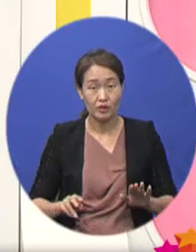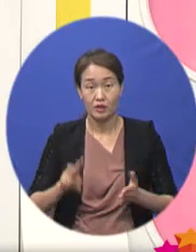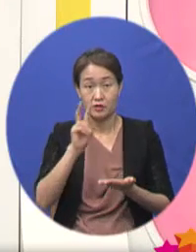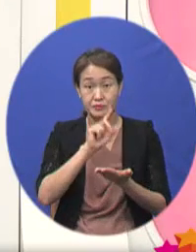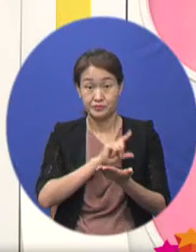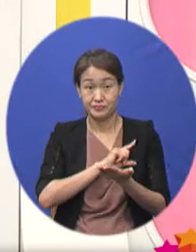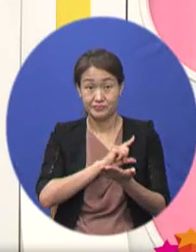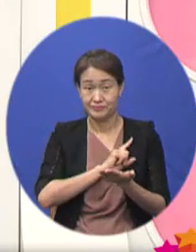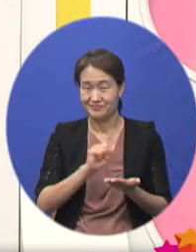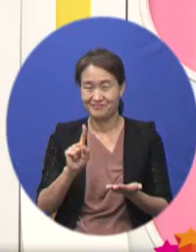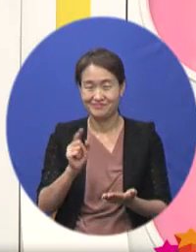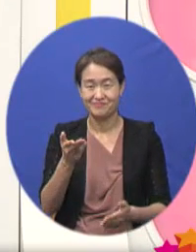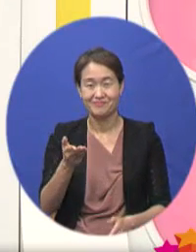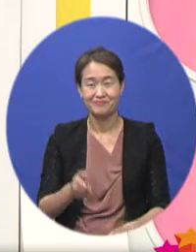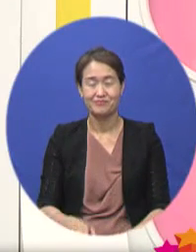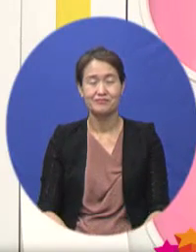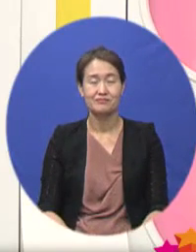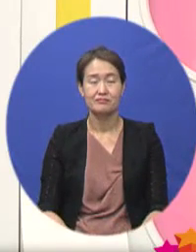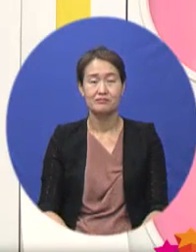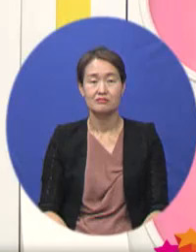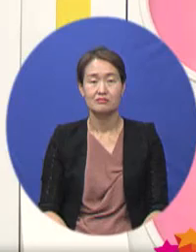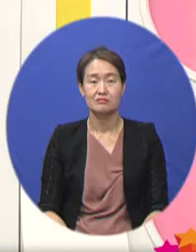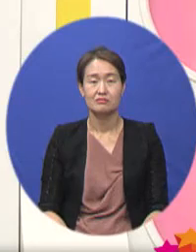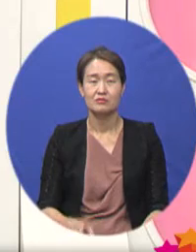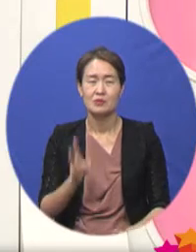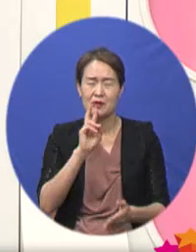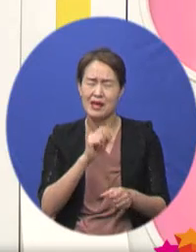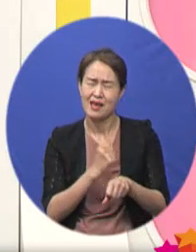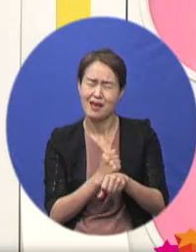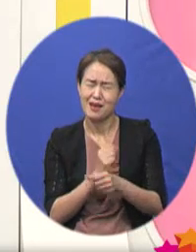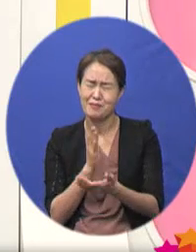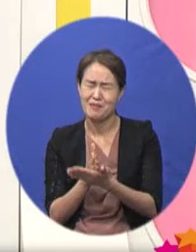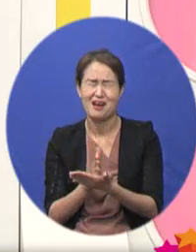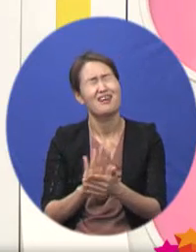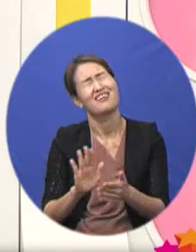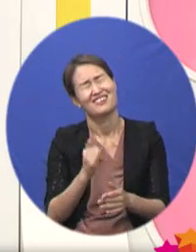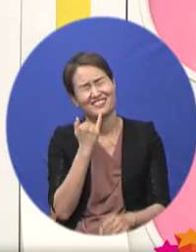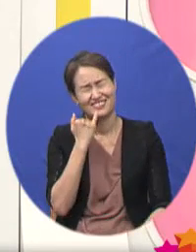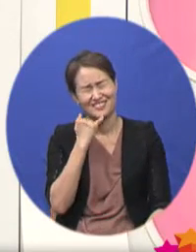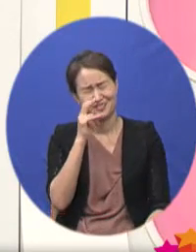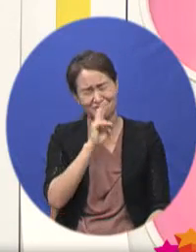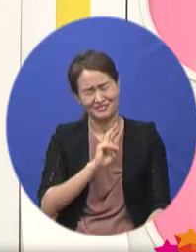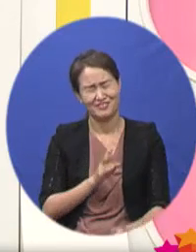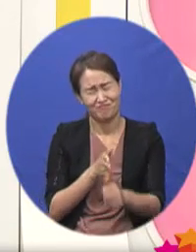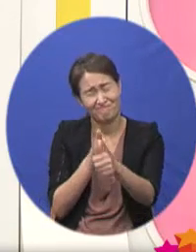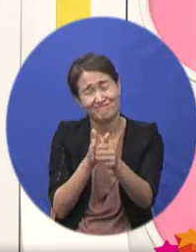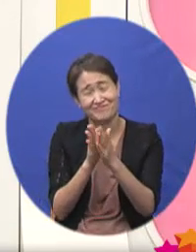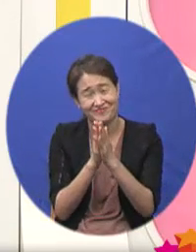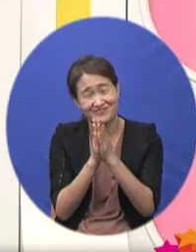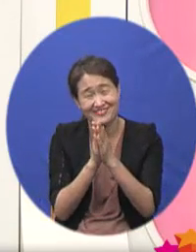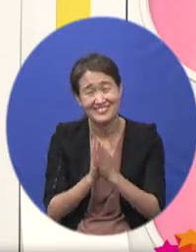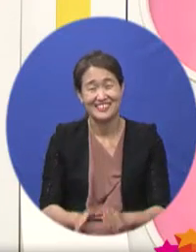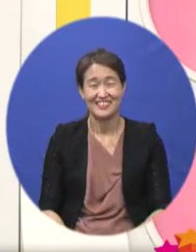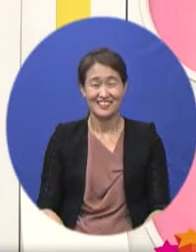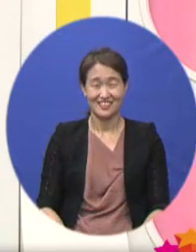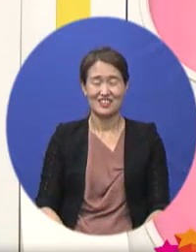불러주실 노래는요? 오늘 부를까 말까요? 노래 하셔야죠. 아니, 노래 참여하셨으니까. 아니